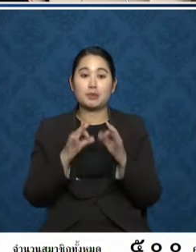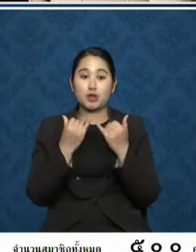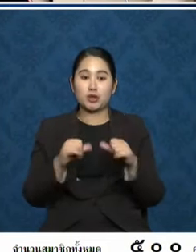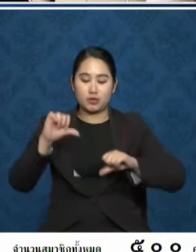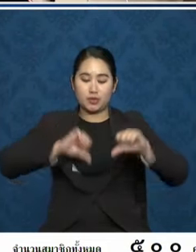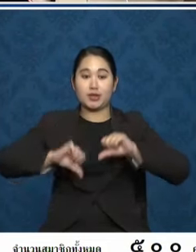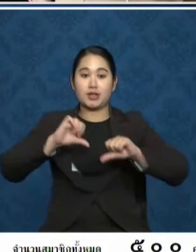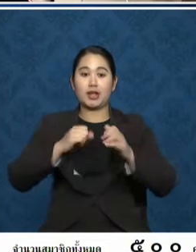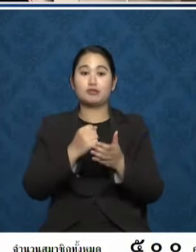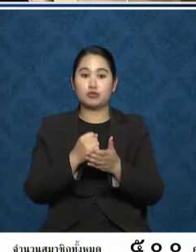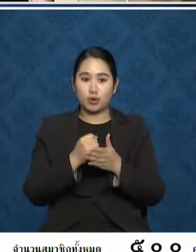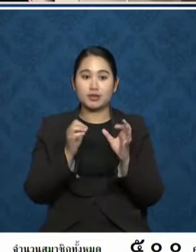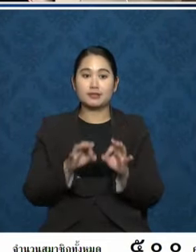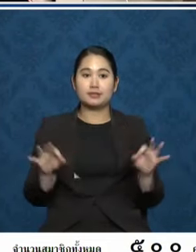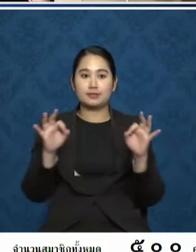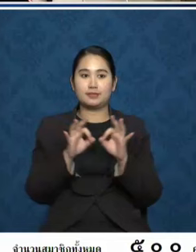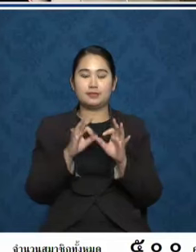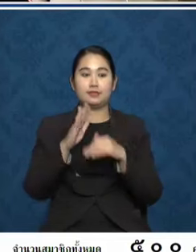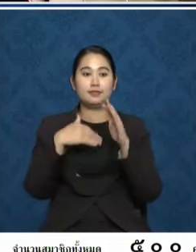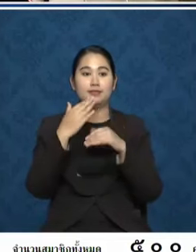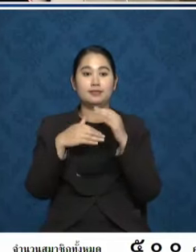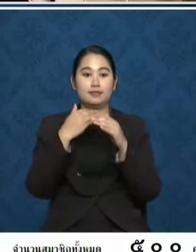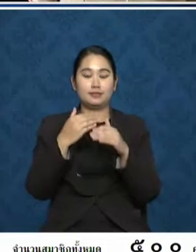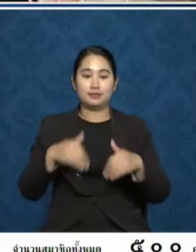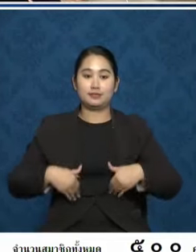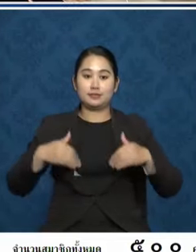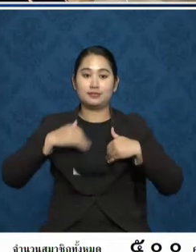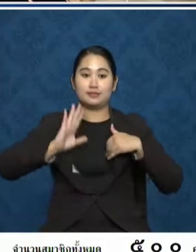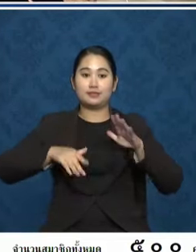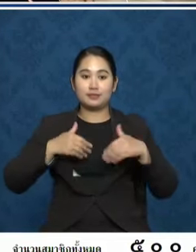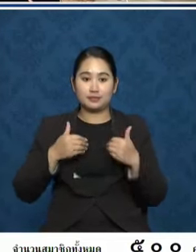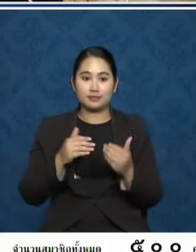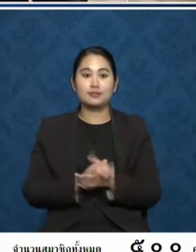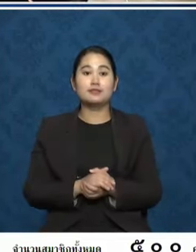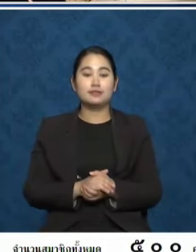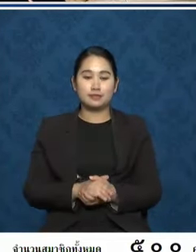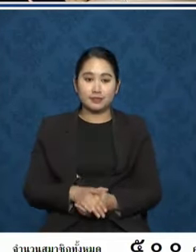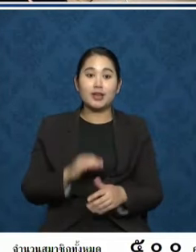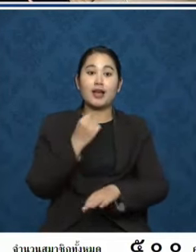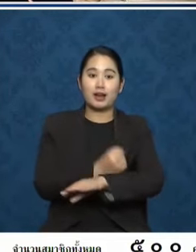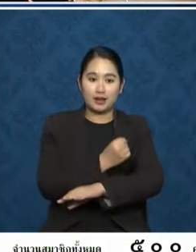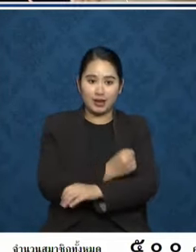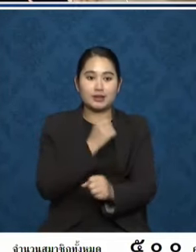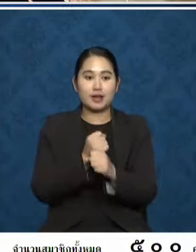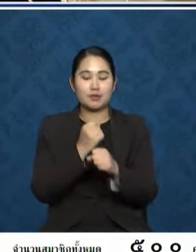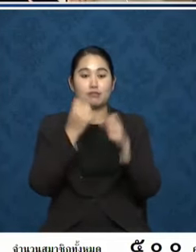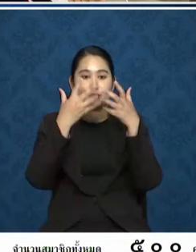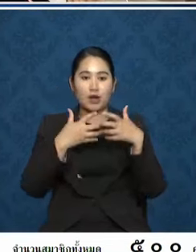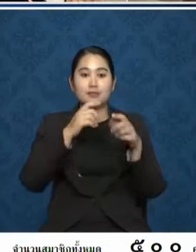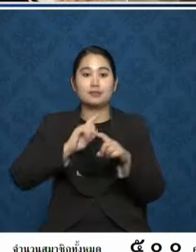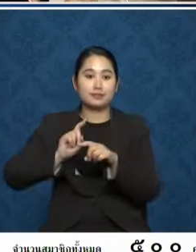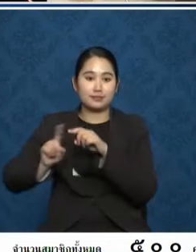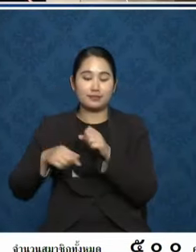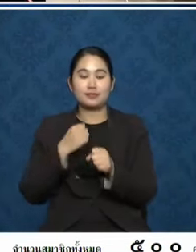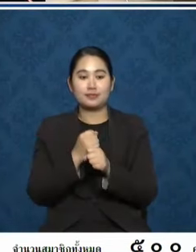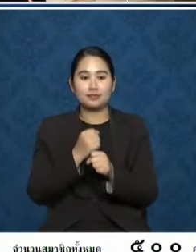ศาตมัเป็กุแจที่จะยกระดับคุณภาพชีวิตไม่วจะเป็นภาคแงงาน ภาคอุกสหกรรมของเราแล